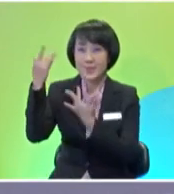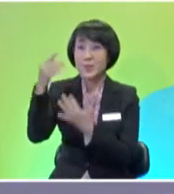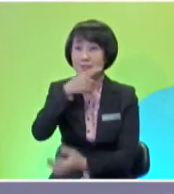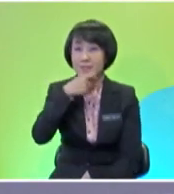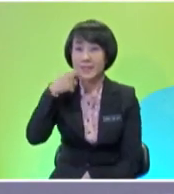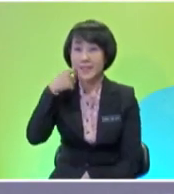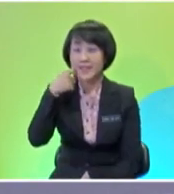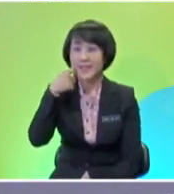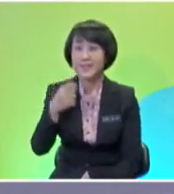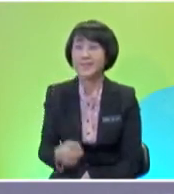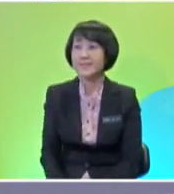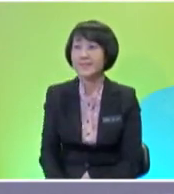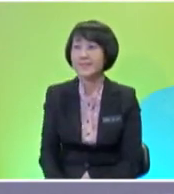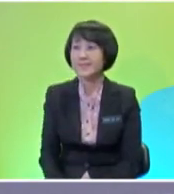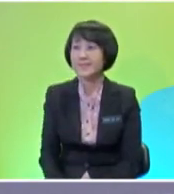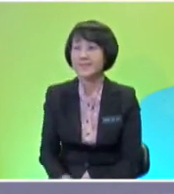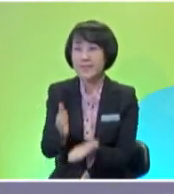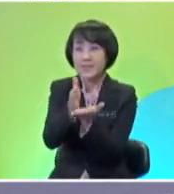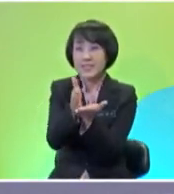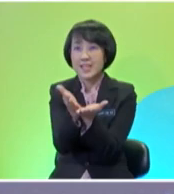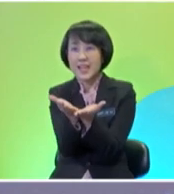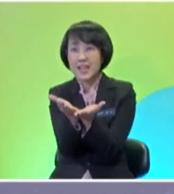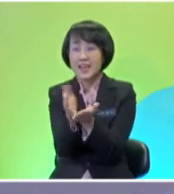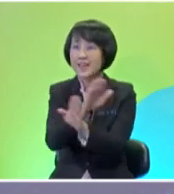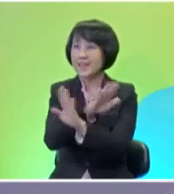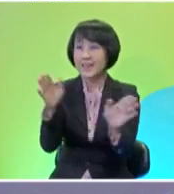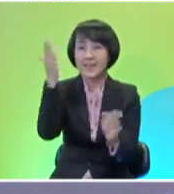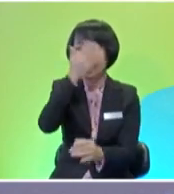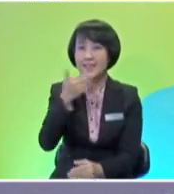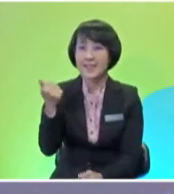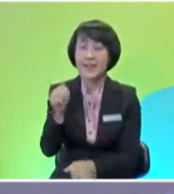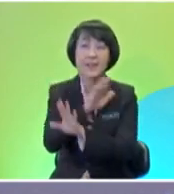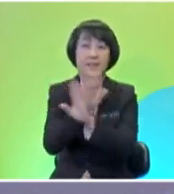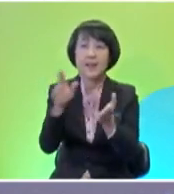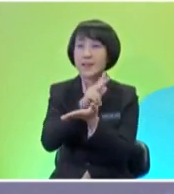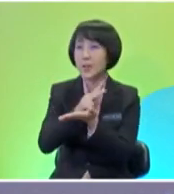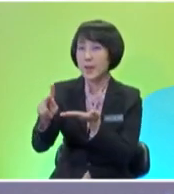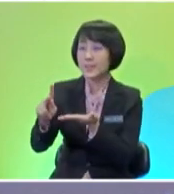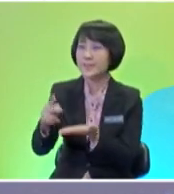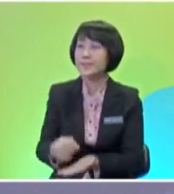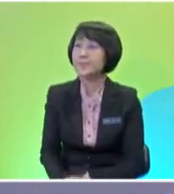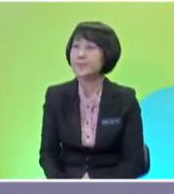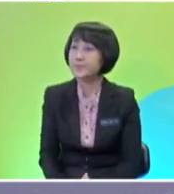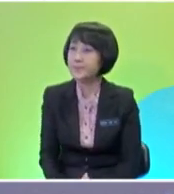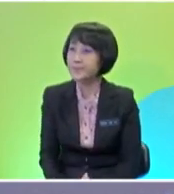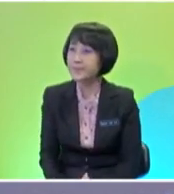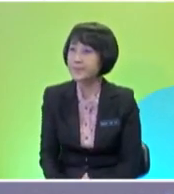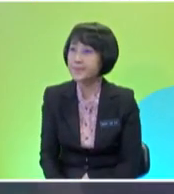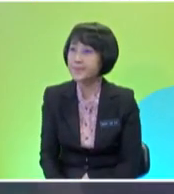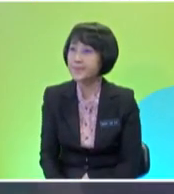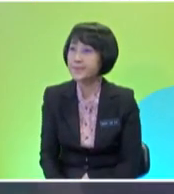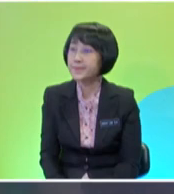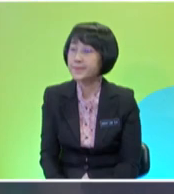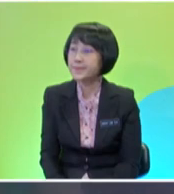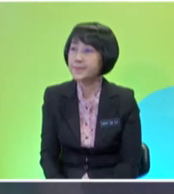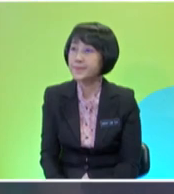dia sengit. Nanti mungkin tak cantik hasilnya kan? Betul. Jadi akan jadi tak kemaslah. Okey, cikgu. Selain kita menggunakan pistol berkat